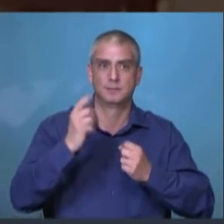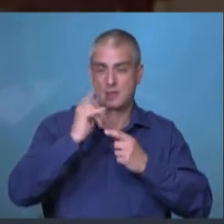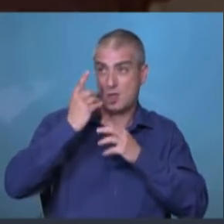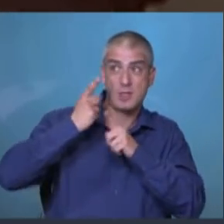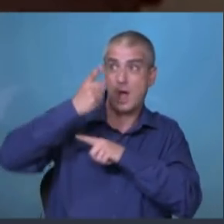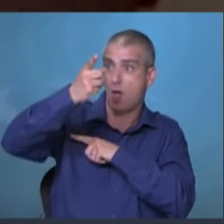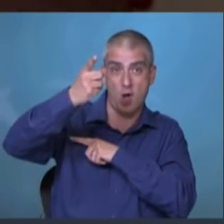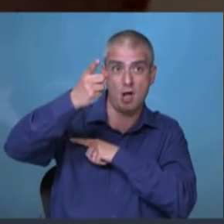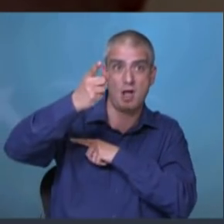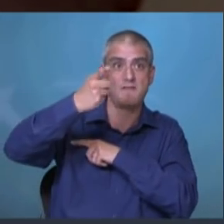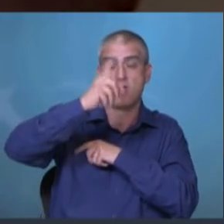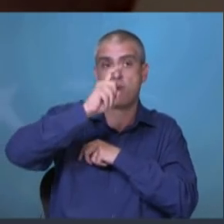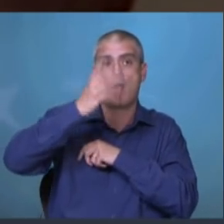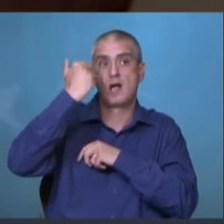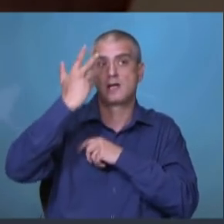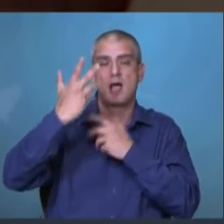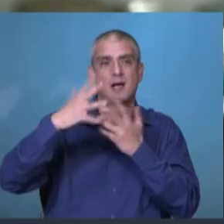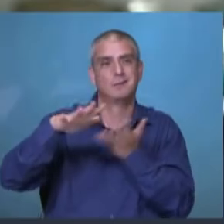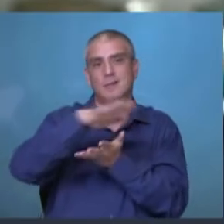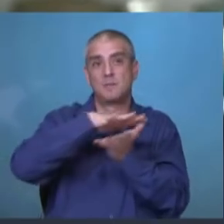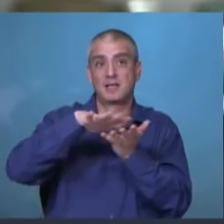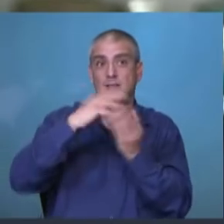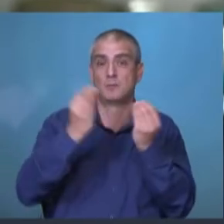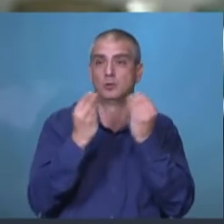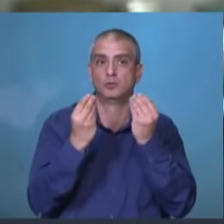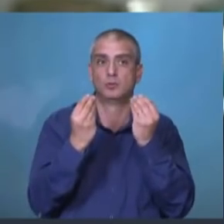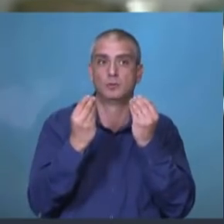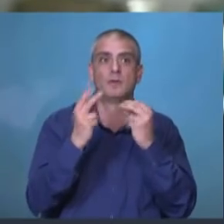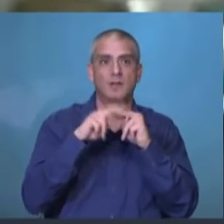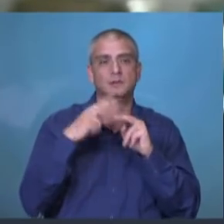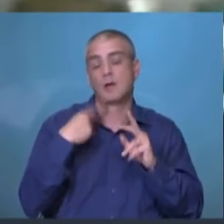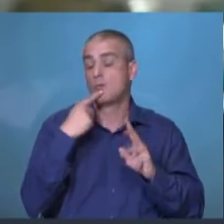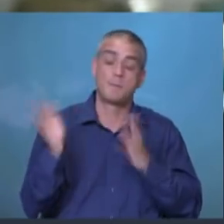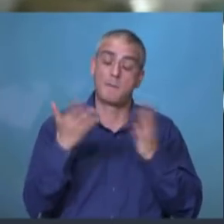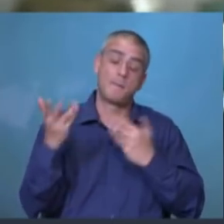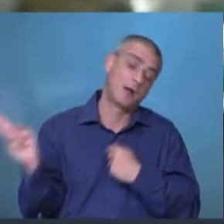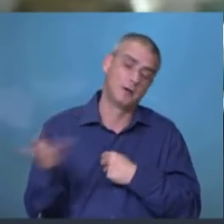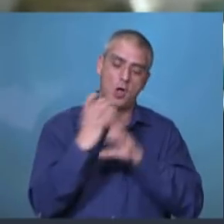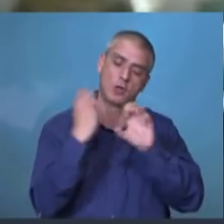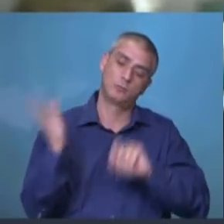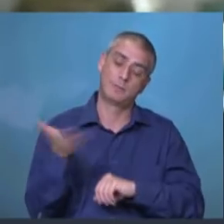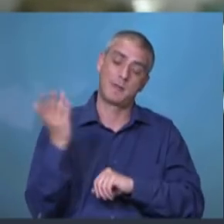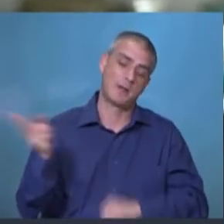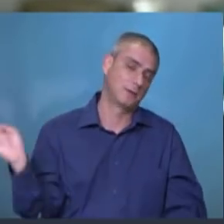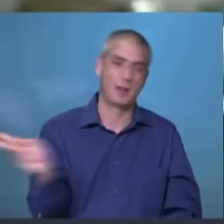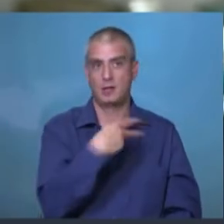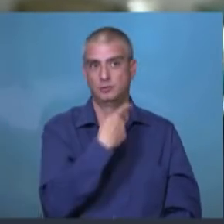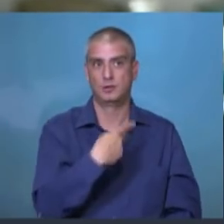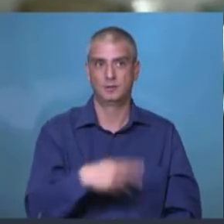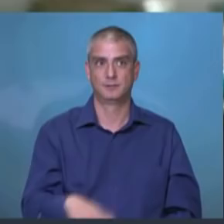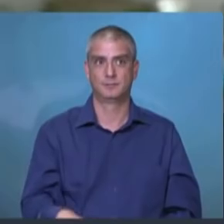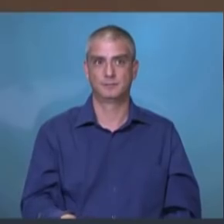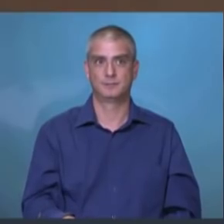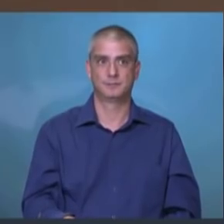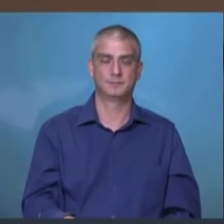זה. כנראה הייתה איזושהי התחממות בגזרה או משהו כזה, ואז באמת העלו אותם בחדר לאוטובוסים מהר מהר. זה היה לחץ כזה של